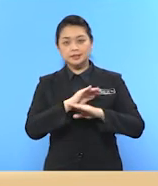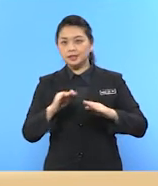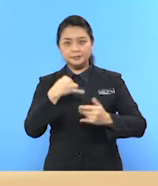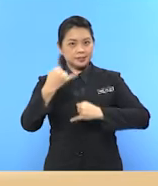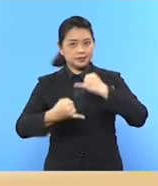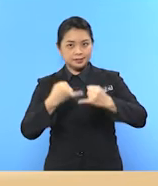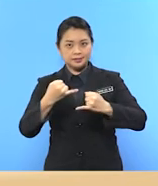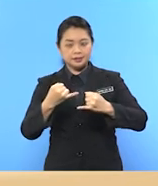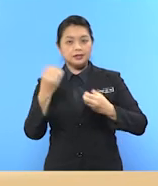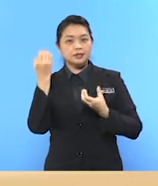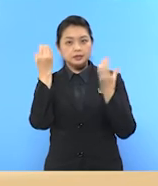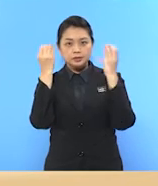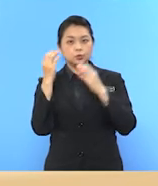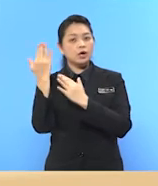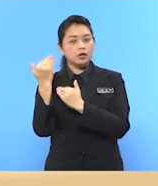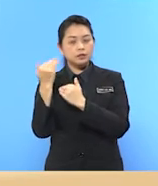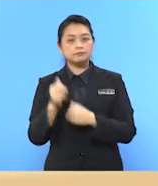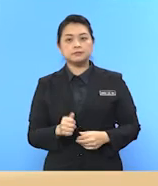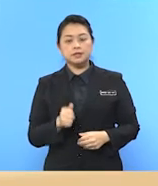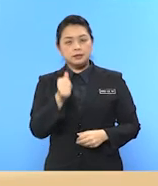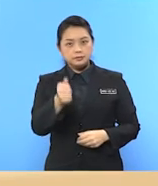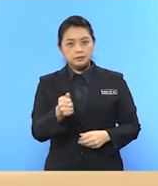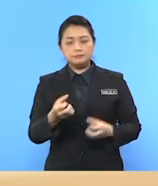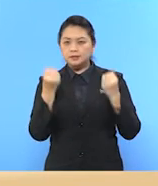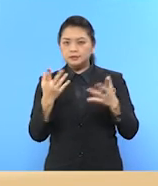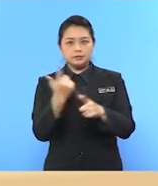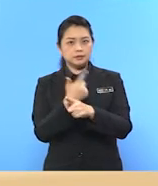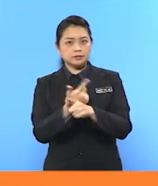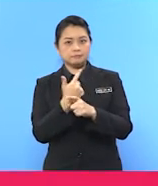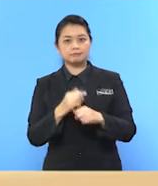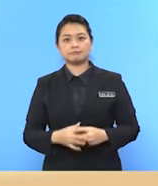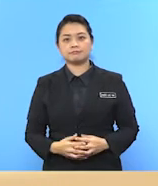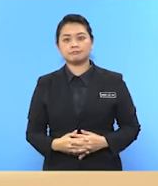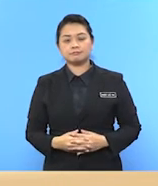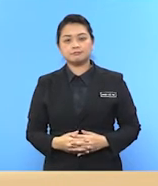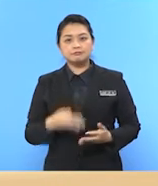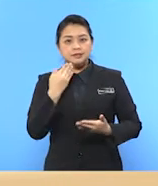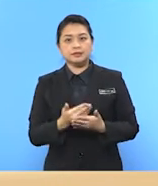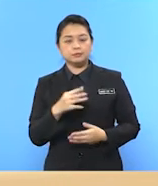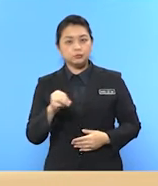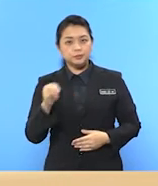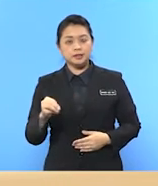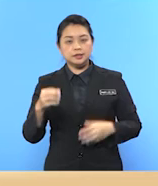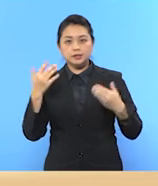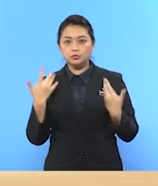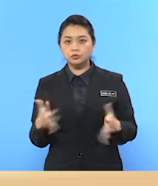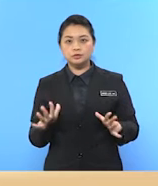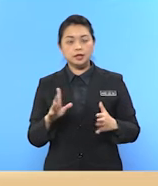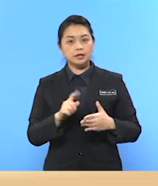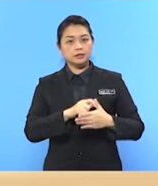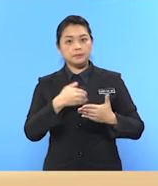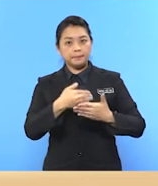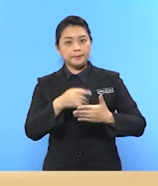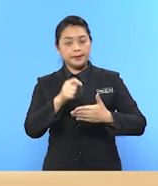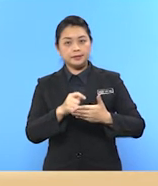berjaya. Cikgu harap anda banyak lagikan latihan. Baiklah murid-murid, kita telah sampai ke penghujung